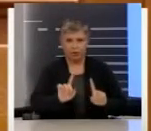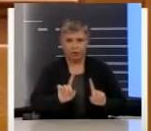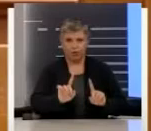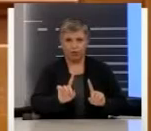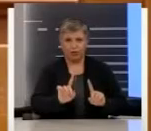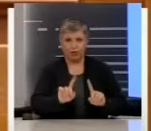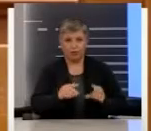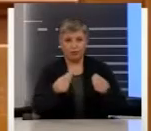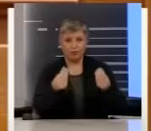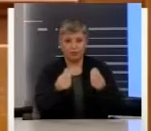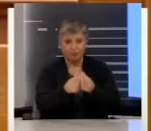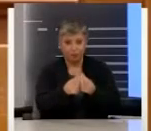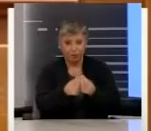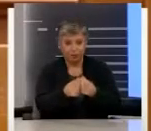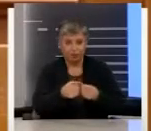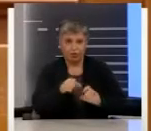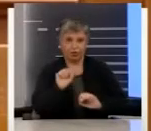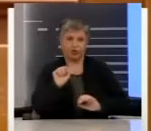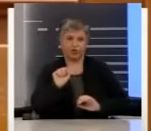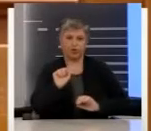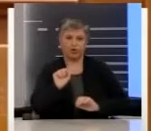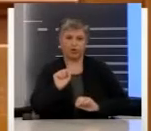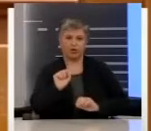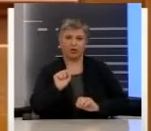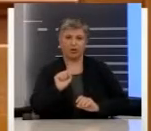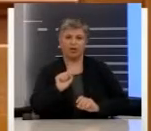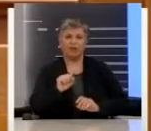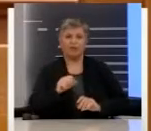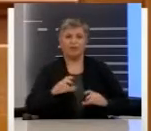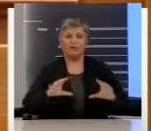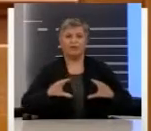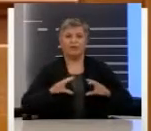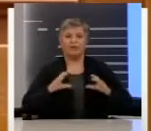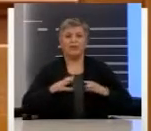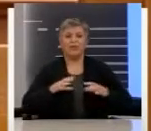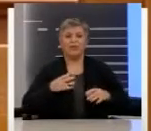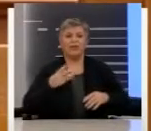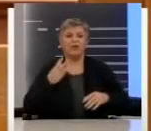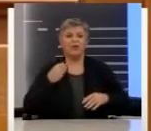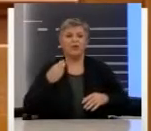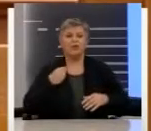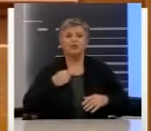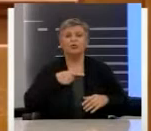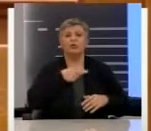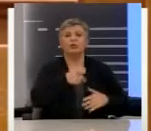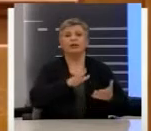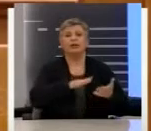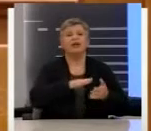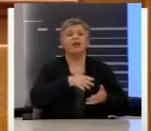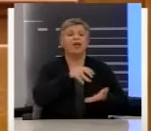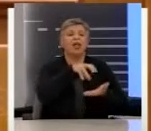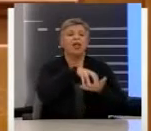Και ας μην επικαλεστεί κανείς ότι η Εκκλησία δεν πολιτεύεται,